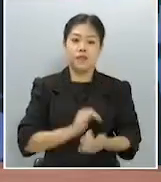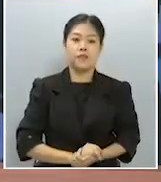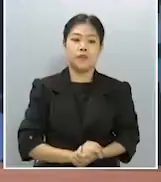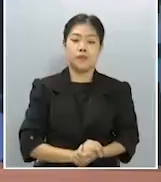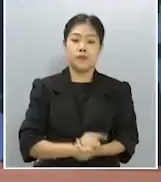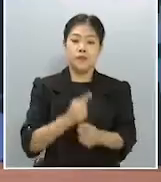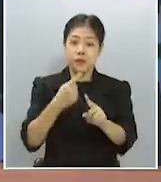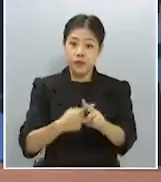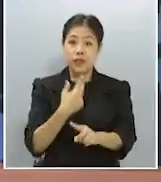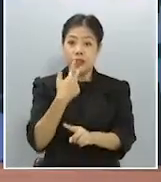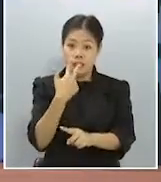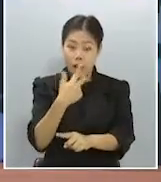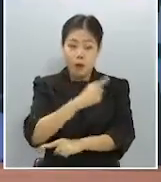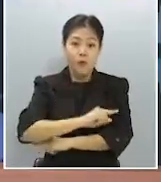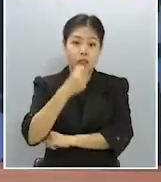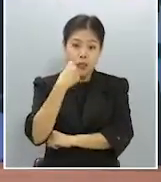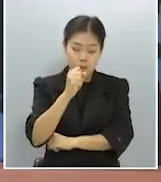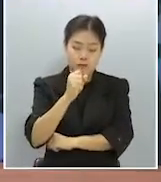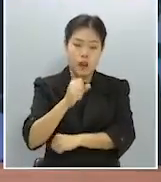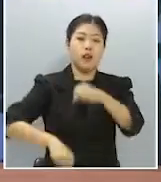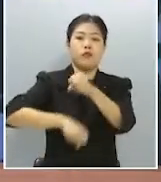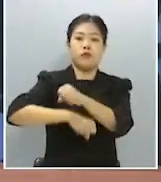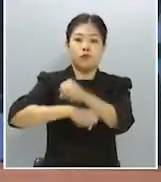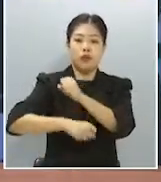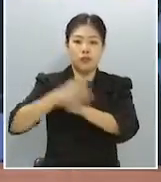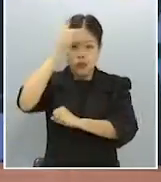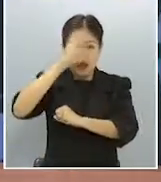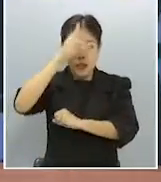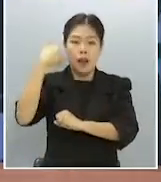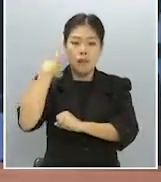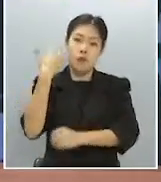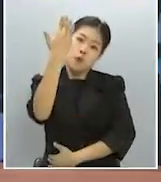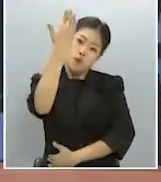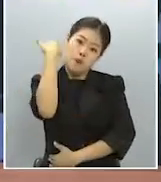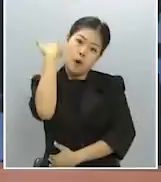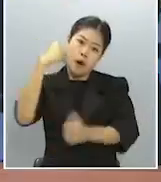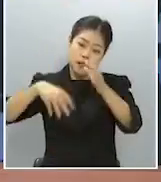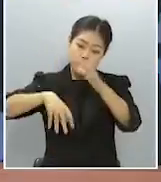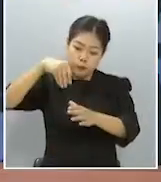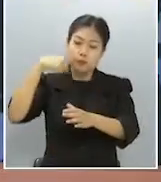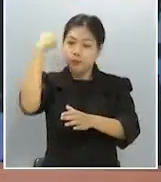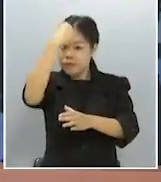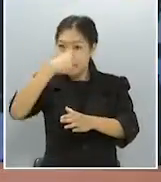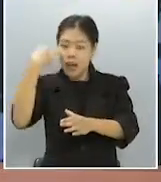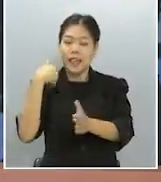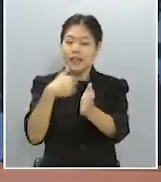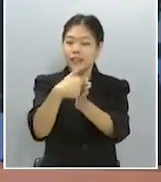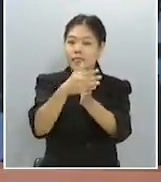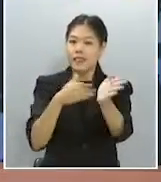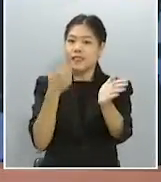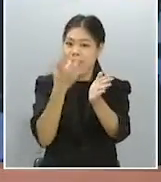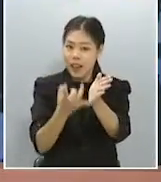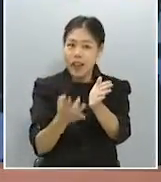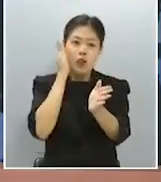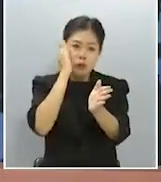10มีนานี้นะฮะฟุตบอลดาราของช่อง3เมื่อวานนี้มีการจับติ้วกันว่าใครจะอยู่สีอะไรแล้วนอกจากผู้ชายแล้ว